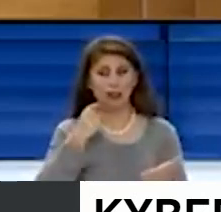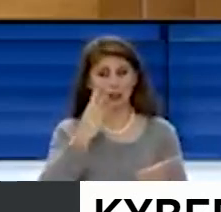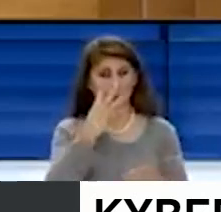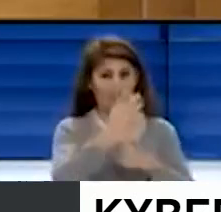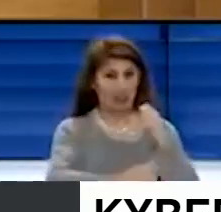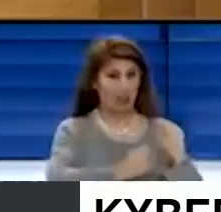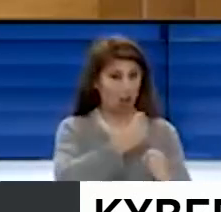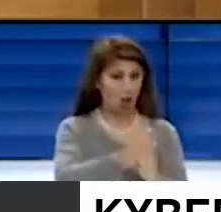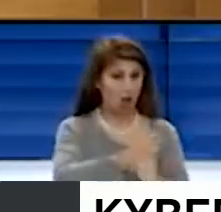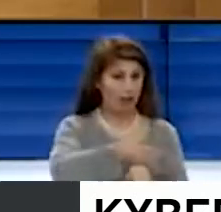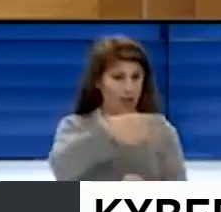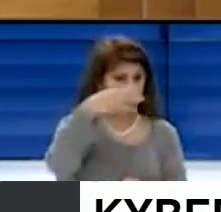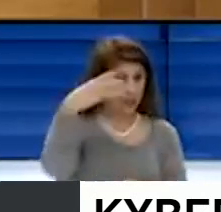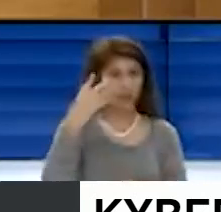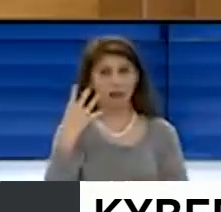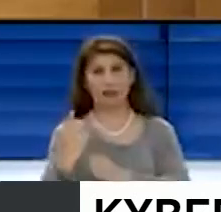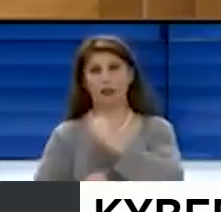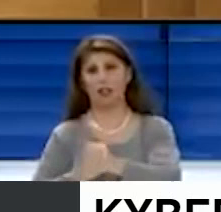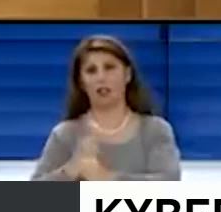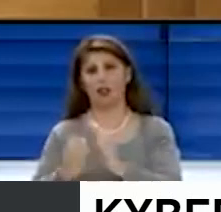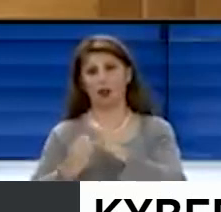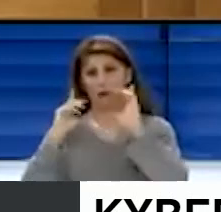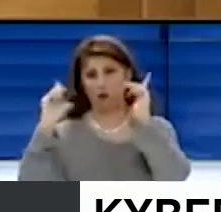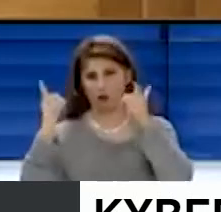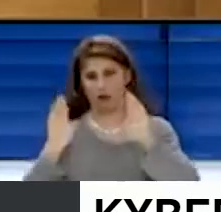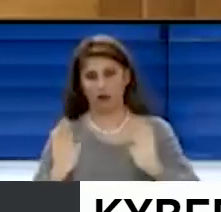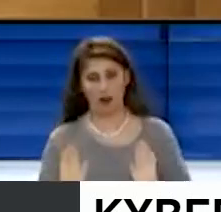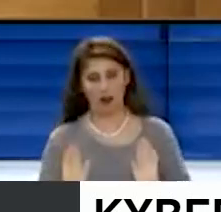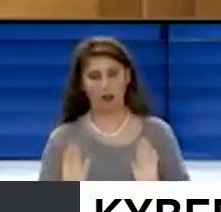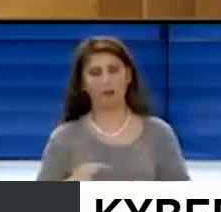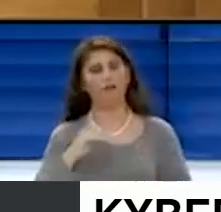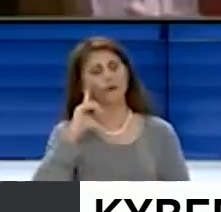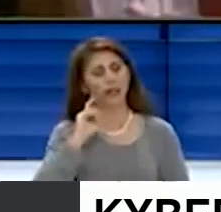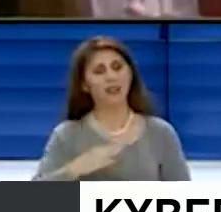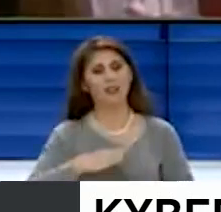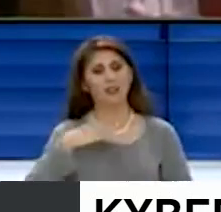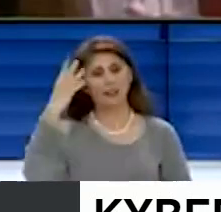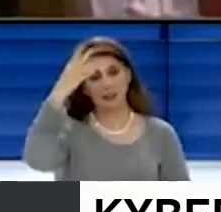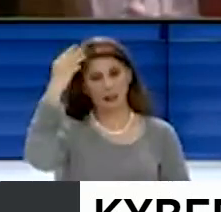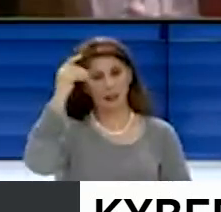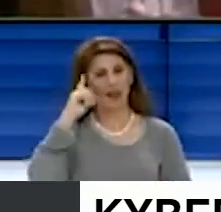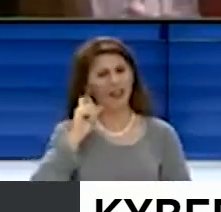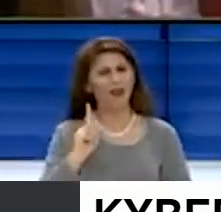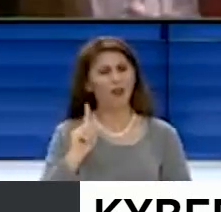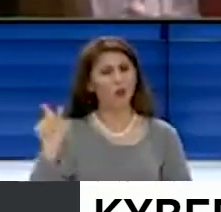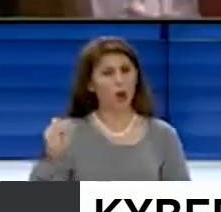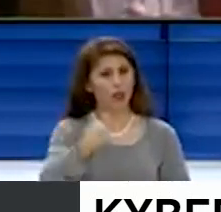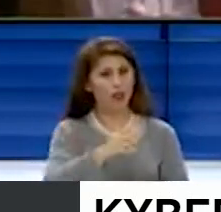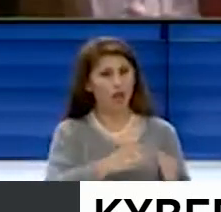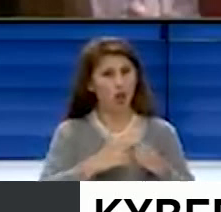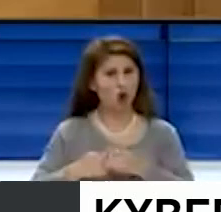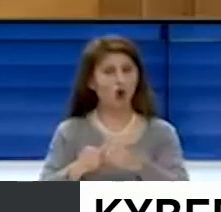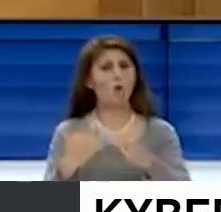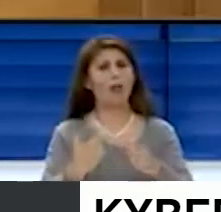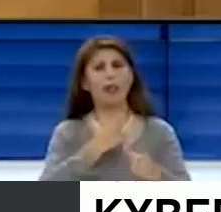η τιμωρία των εμπλεκομένων και το ξερίζωμα της οπαδικής βίας αποτελούν ζήτημα τιμής για την πολιτεία. Από το Υπουργείο